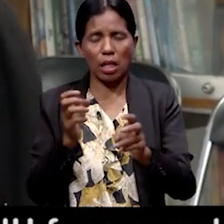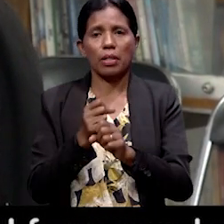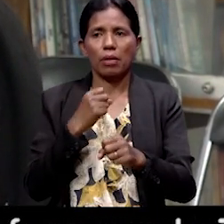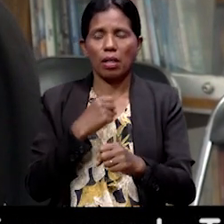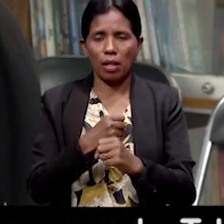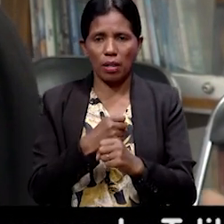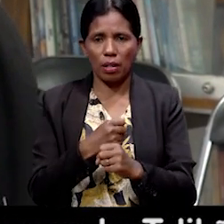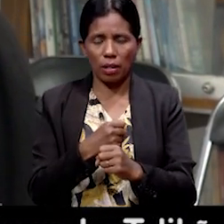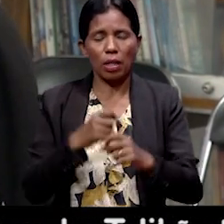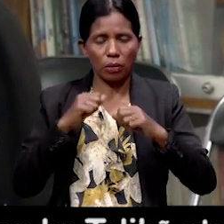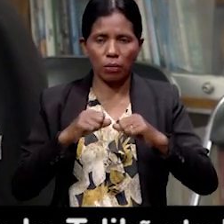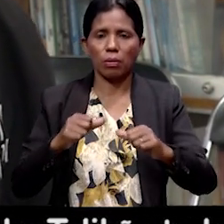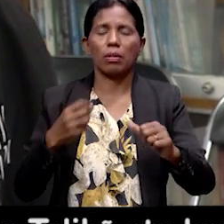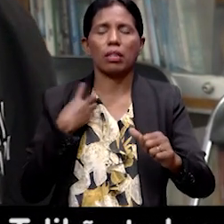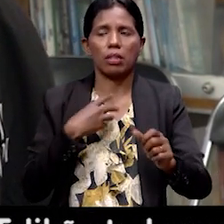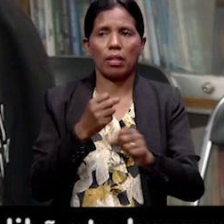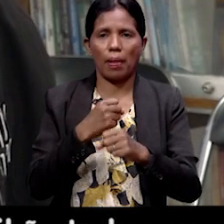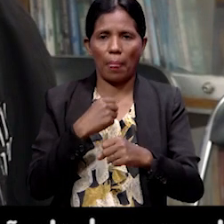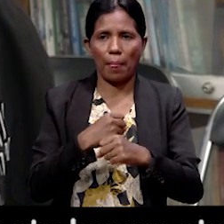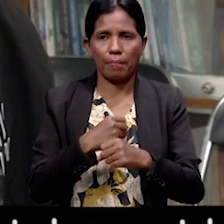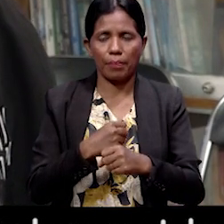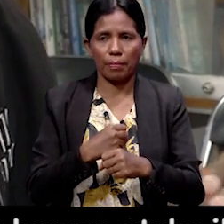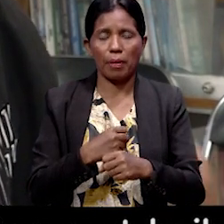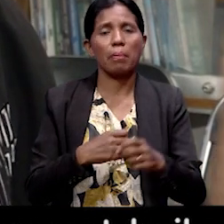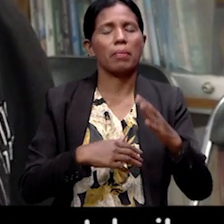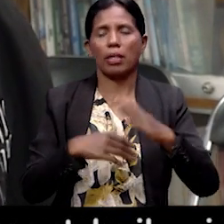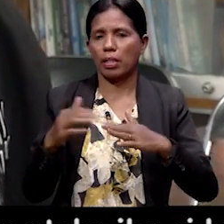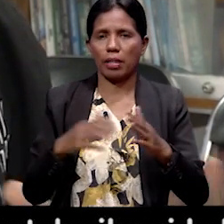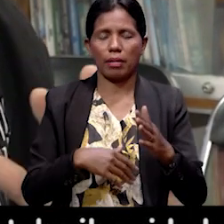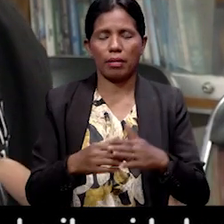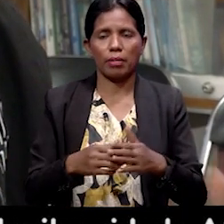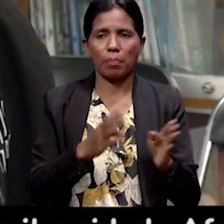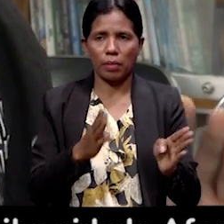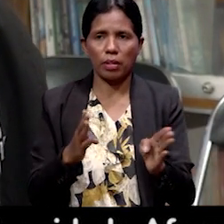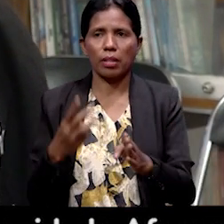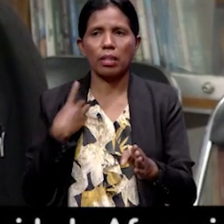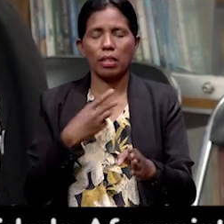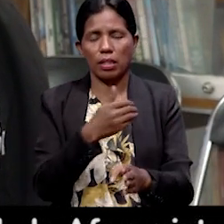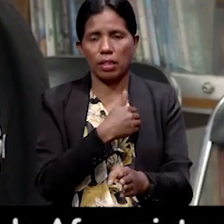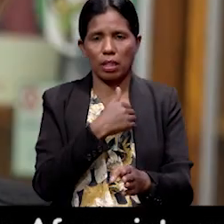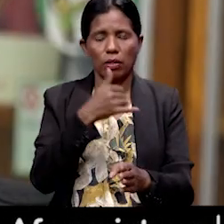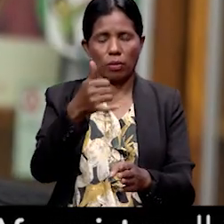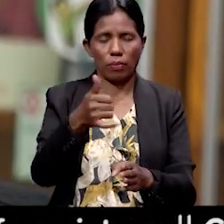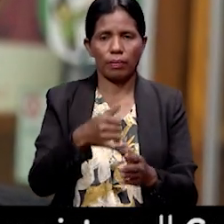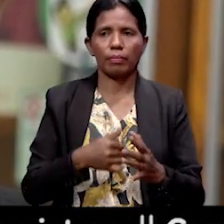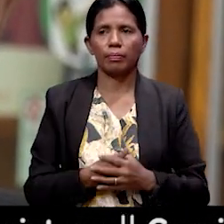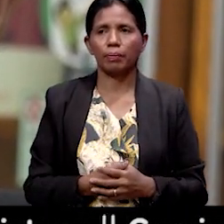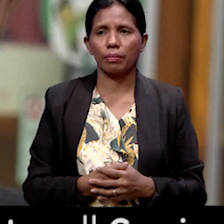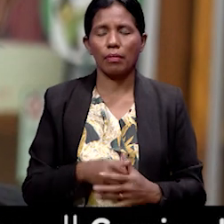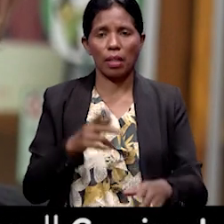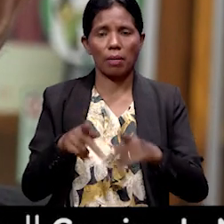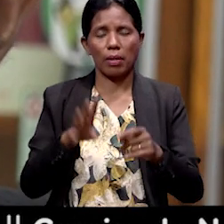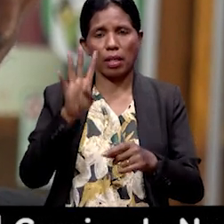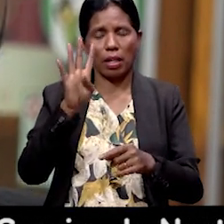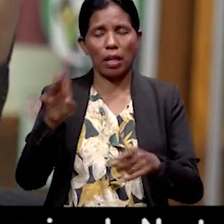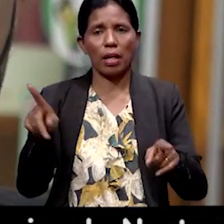asaun kontinua saun rumo ita se halo. Mas ita ne depende, agora proses se iha proceso, entau ita sedak to ninia konklusaun. Suspeitu nain hat ne